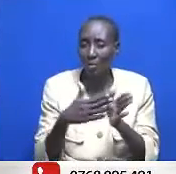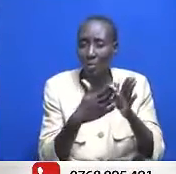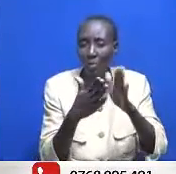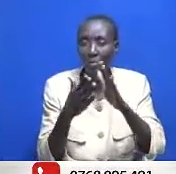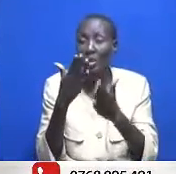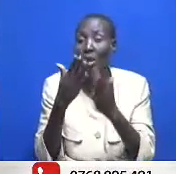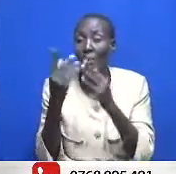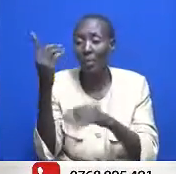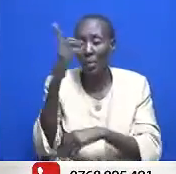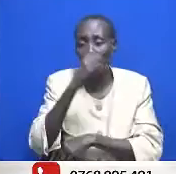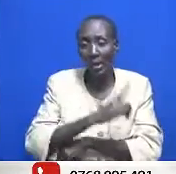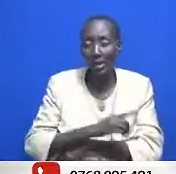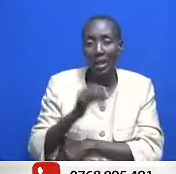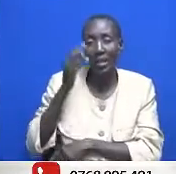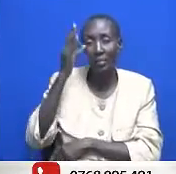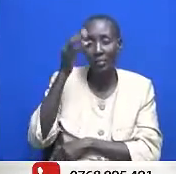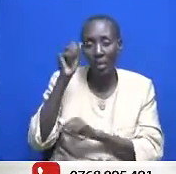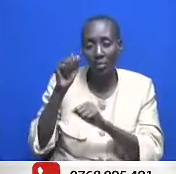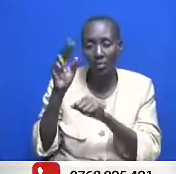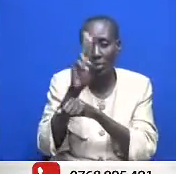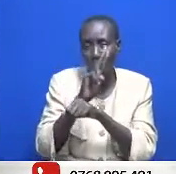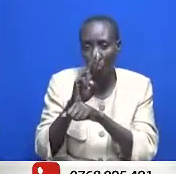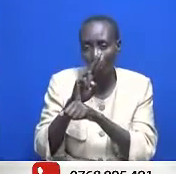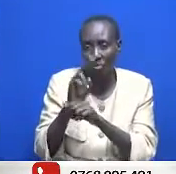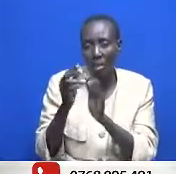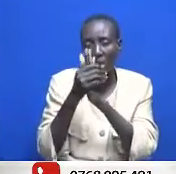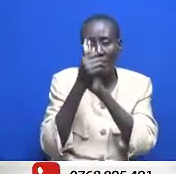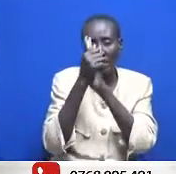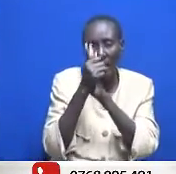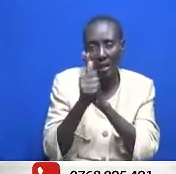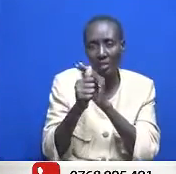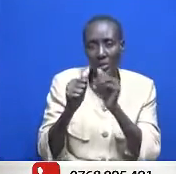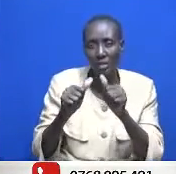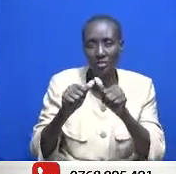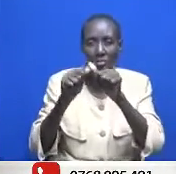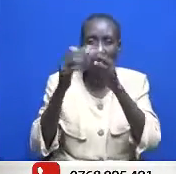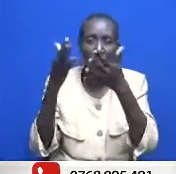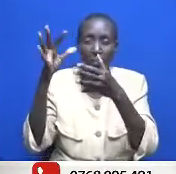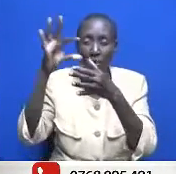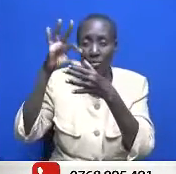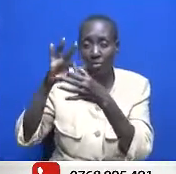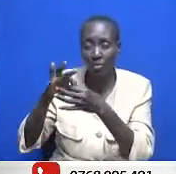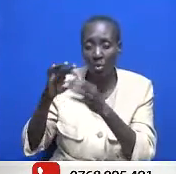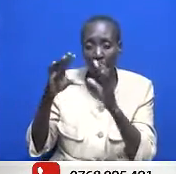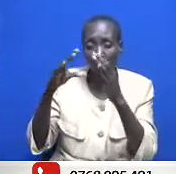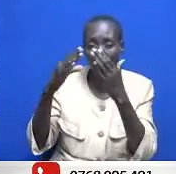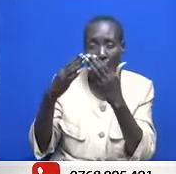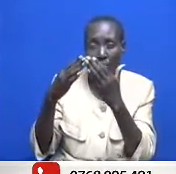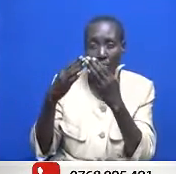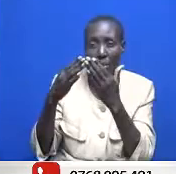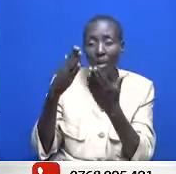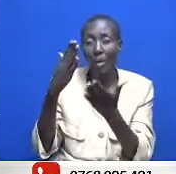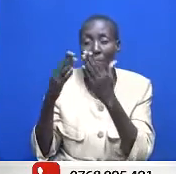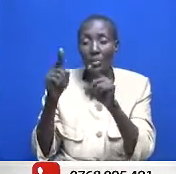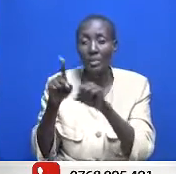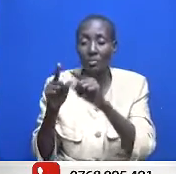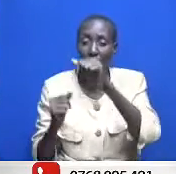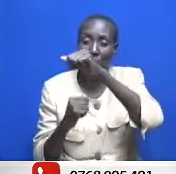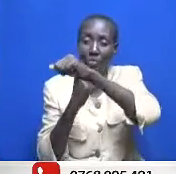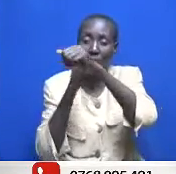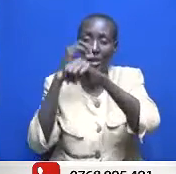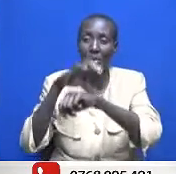one day they can use that potential to go farther, maybe to join a league or maybe to eventually get a scholarship. Tuya kwanza